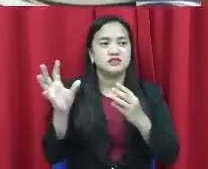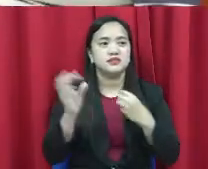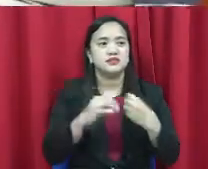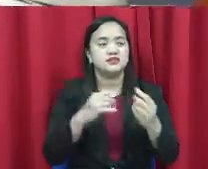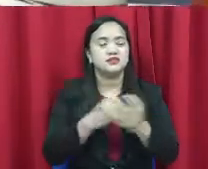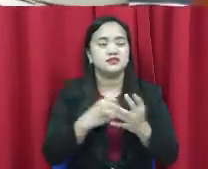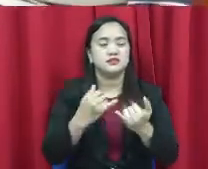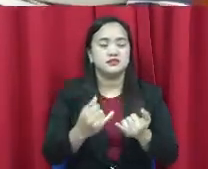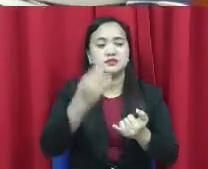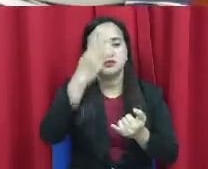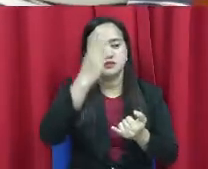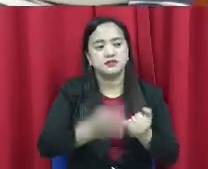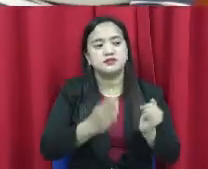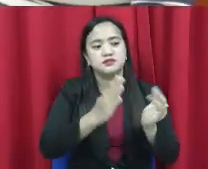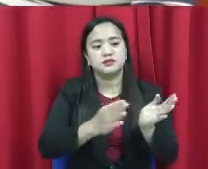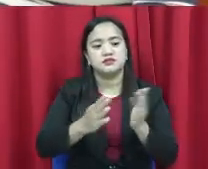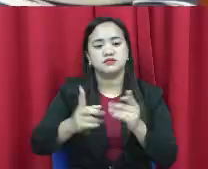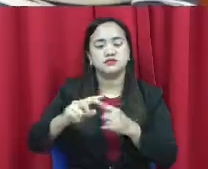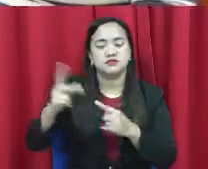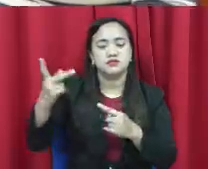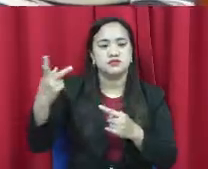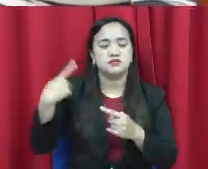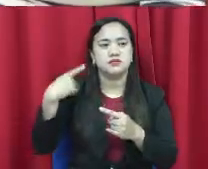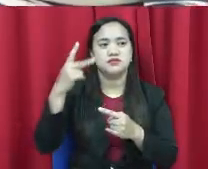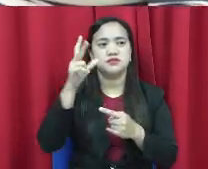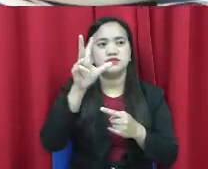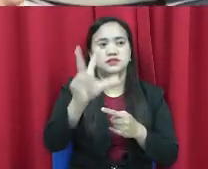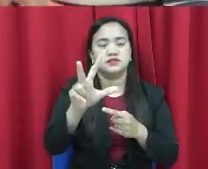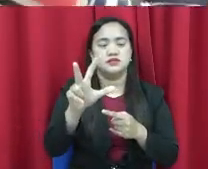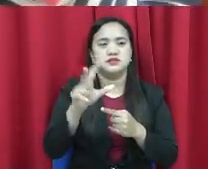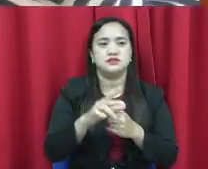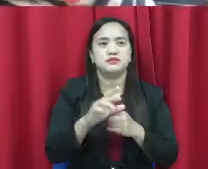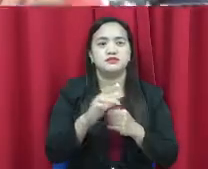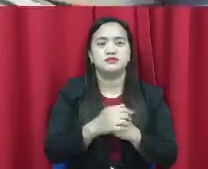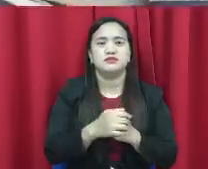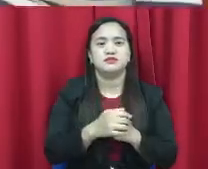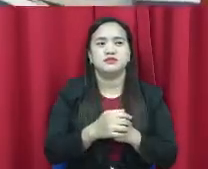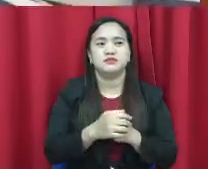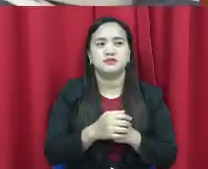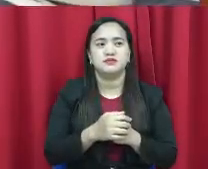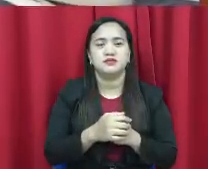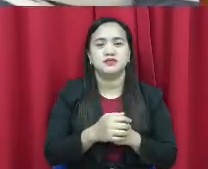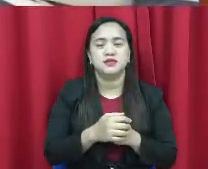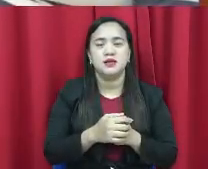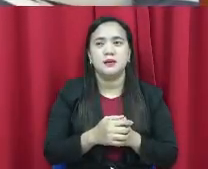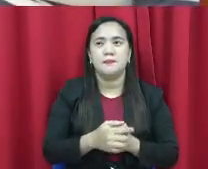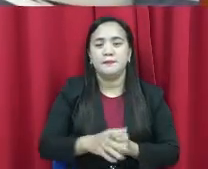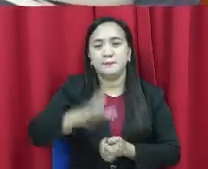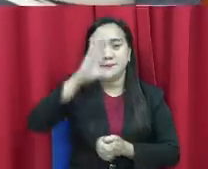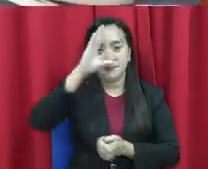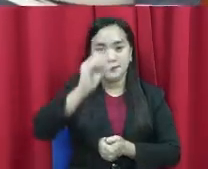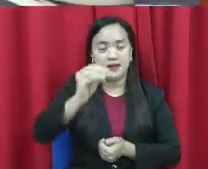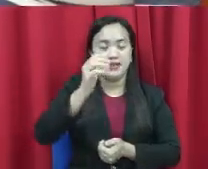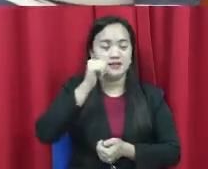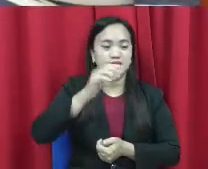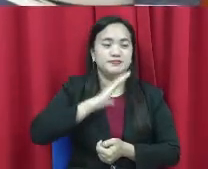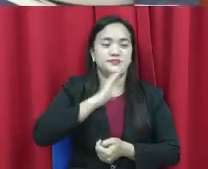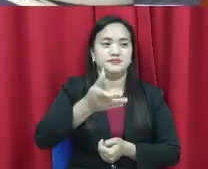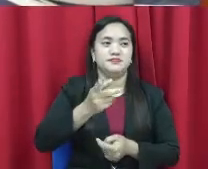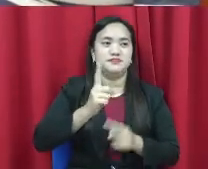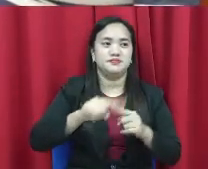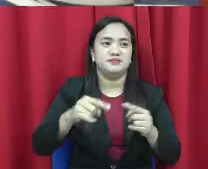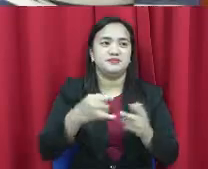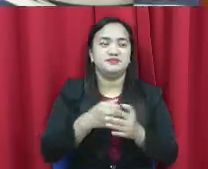ito pong plano ko magkaroon tayo ng tatlong anak lalaki at babae So ngayon binigay